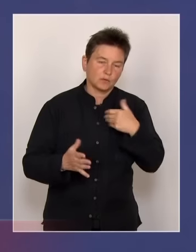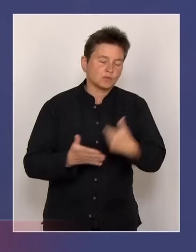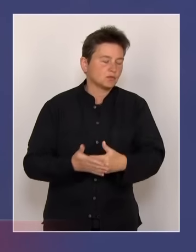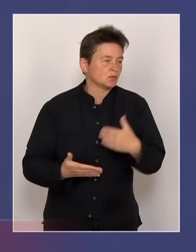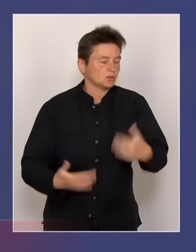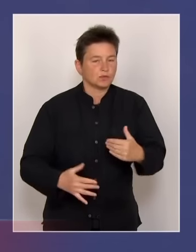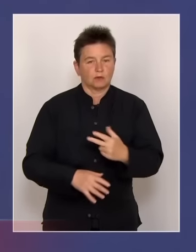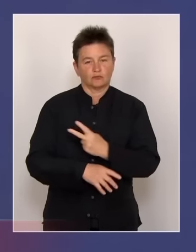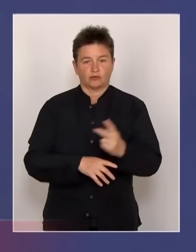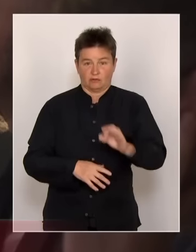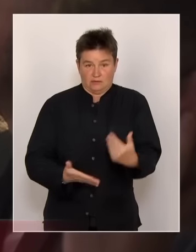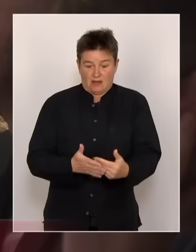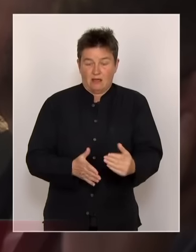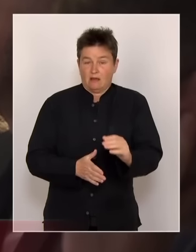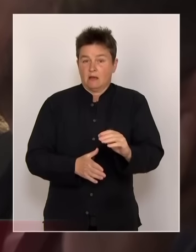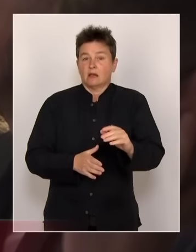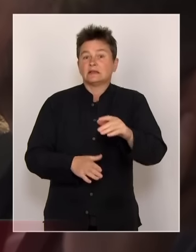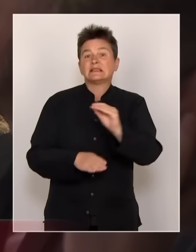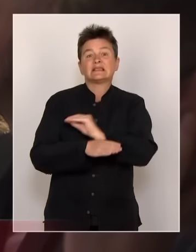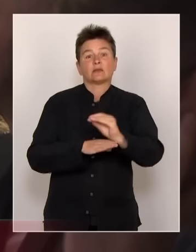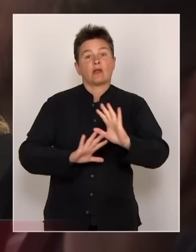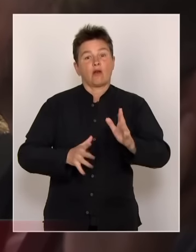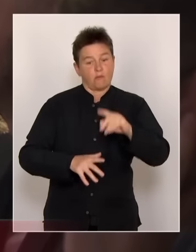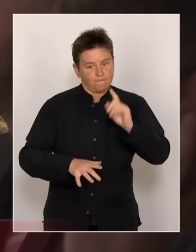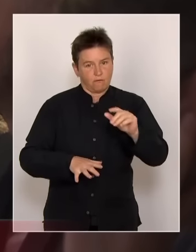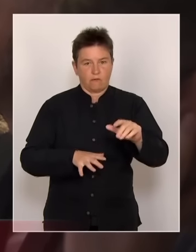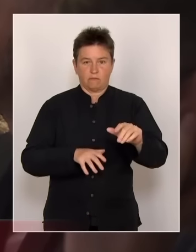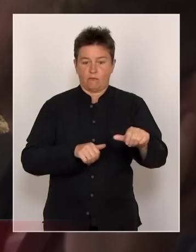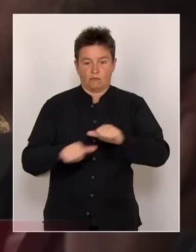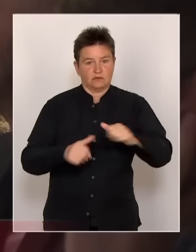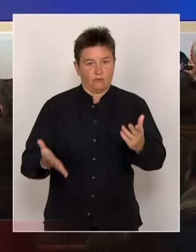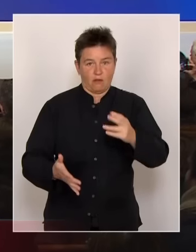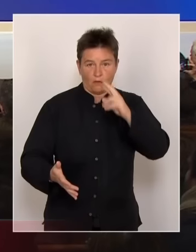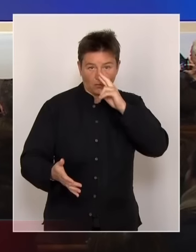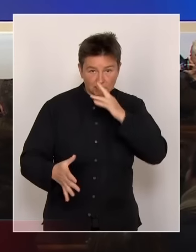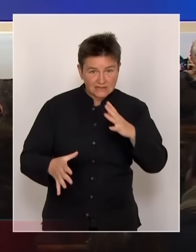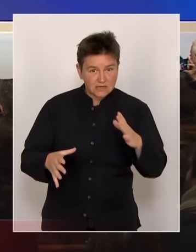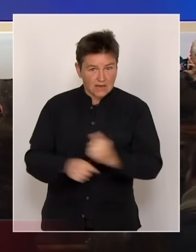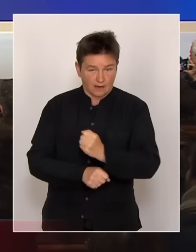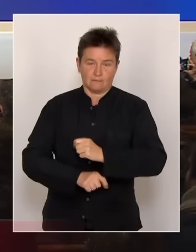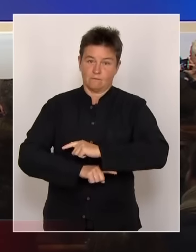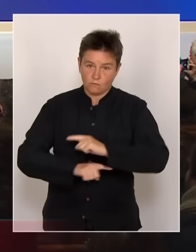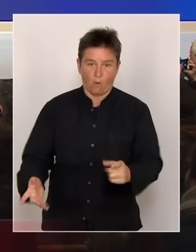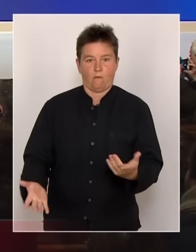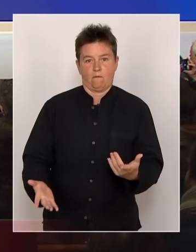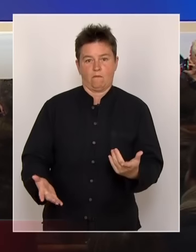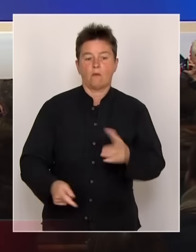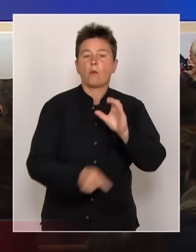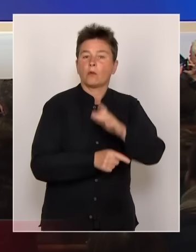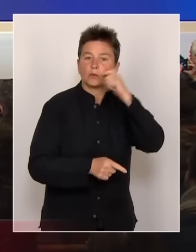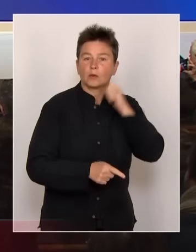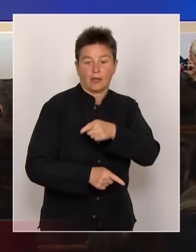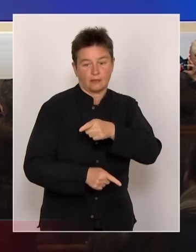condition sine qua non de notre sécurité, c'est que la Russie ne gagne pas la guerre d'agression qu'elle mène contre l'Ukraine.